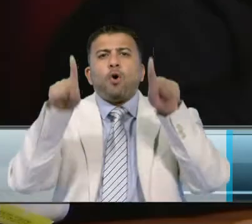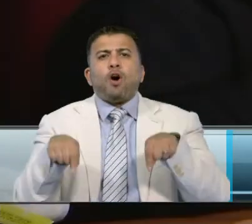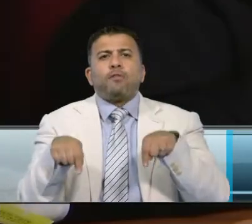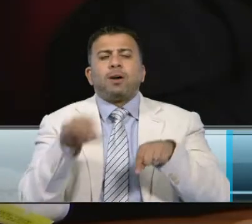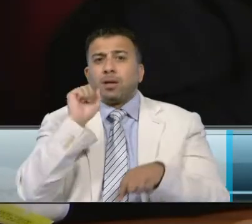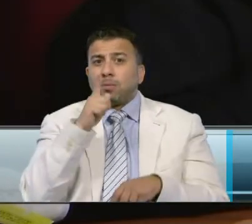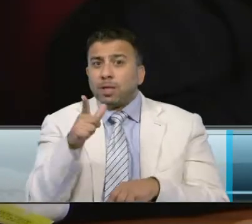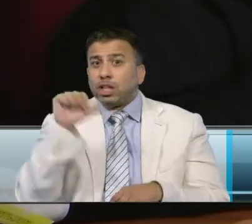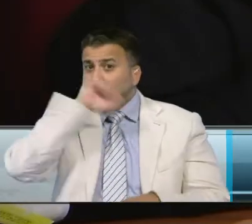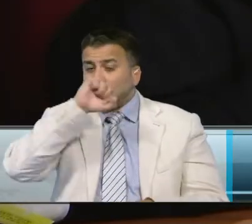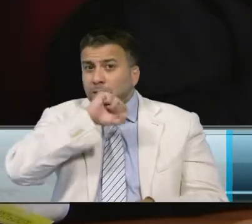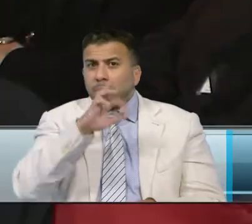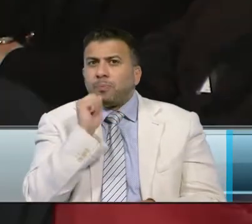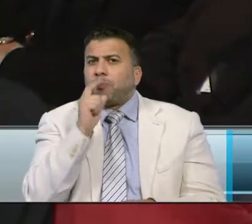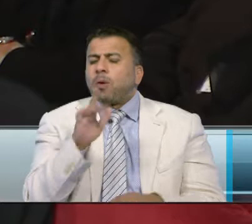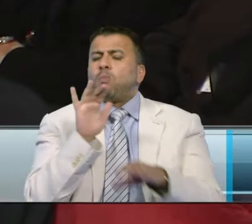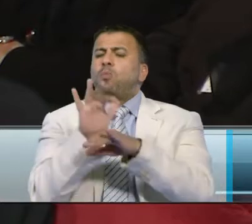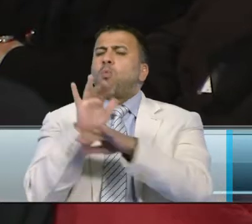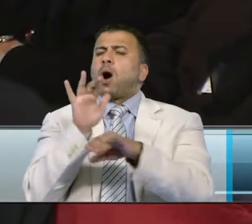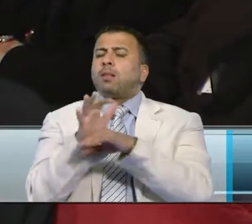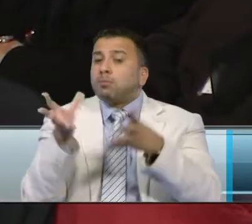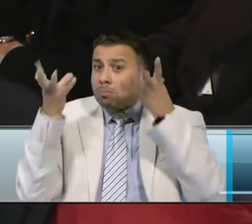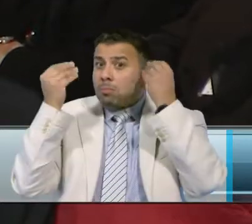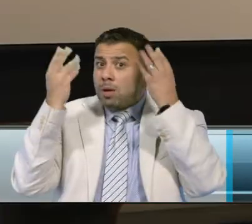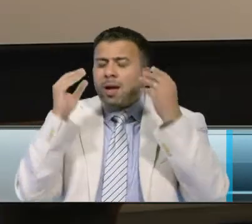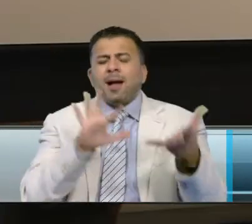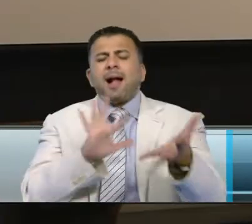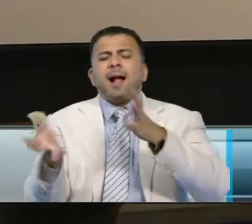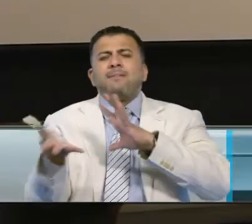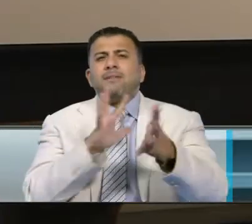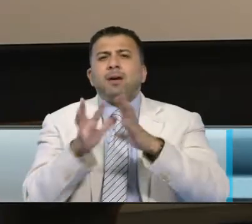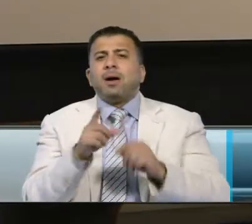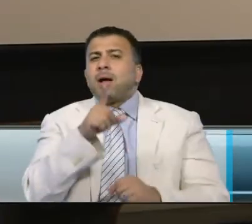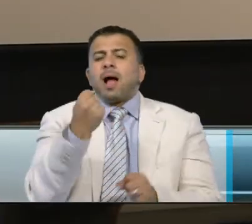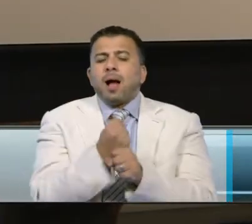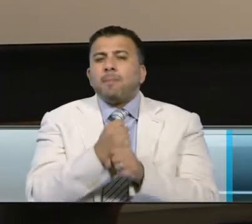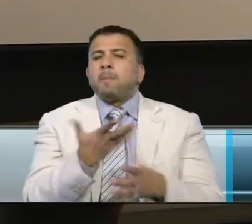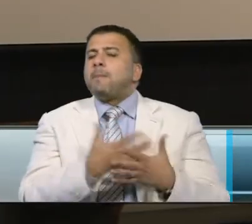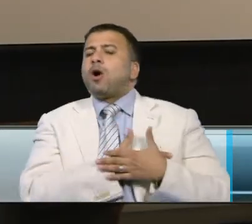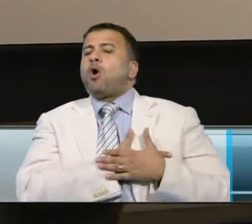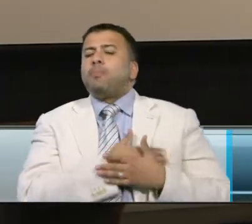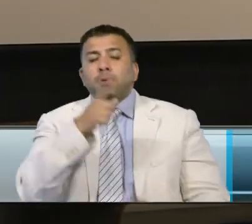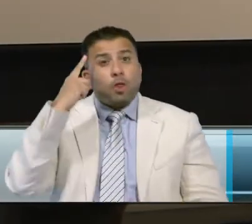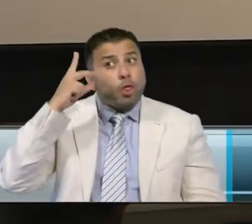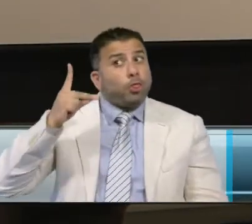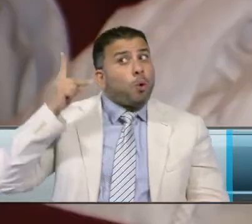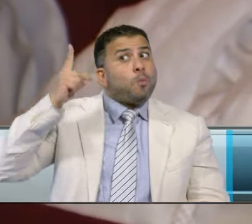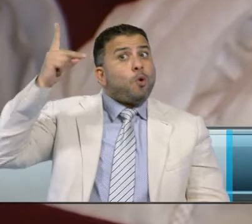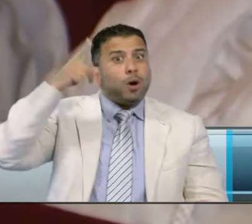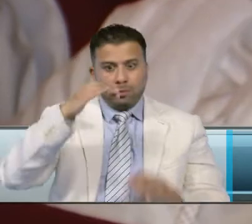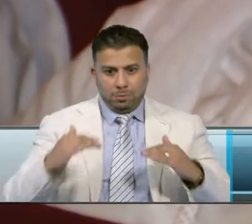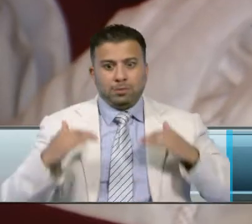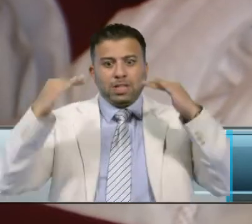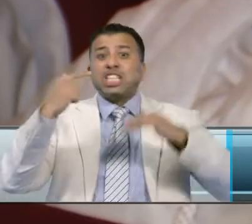وصناعة الشارقة محاضرة ملهمة في كيفية عمل ما تحب وما تطمح إليه في سبيل الارتقاء